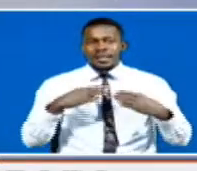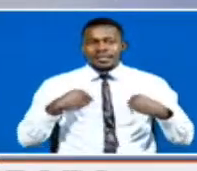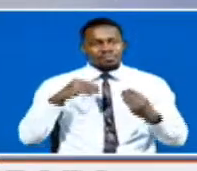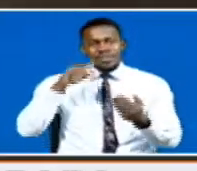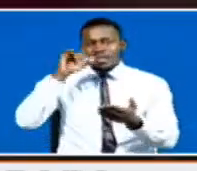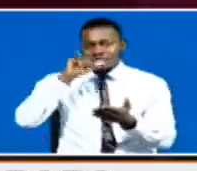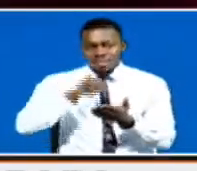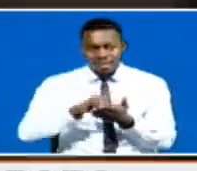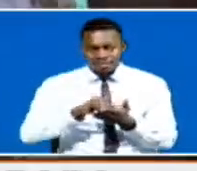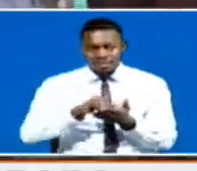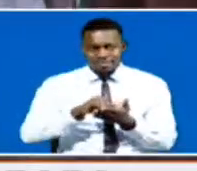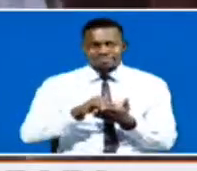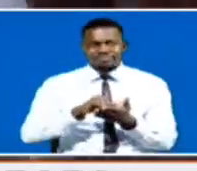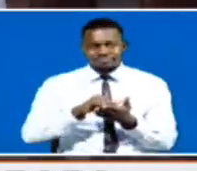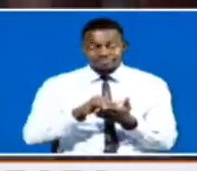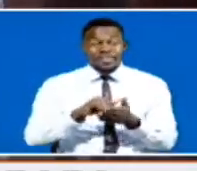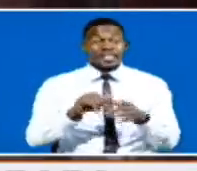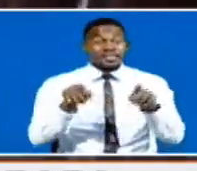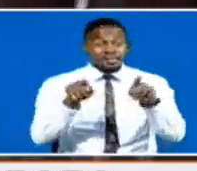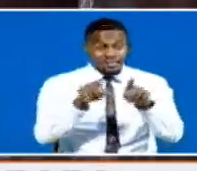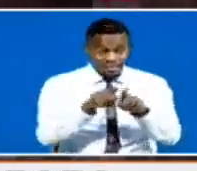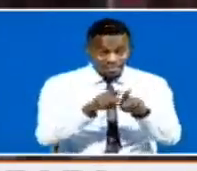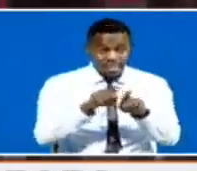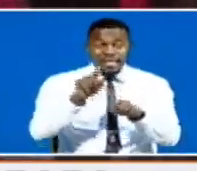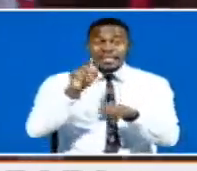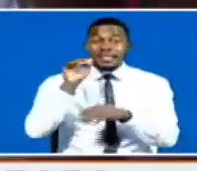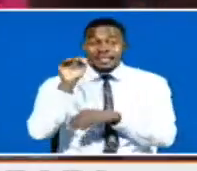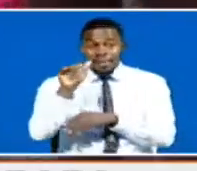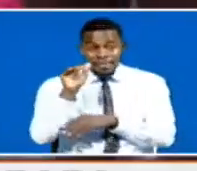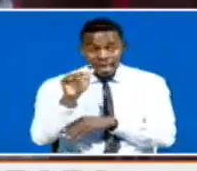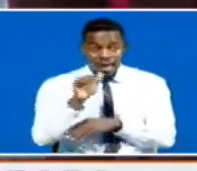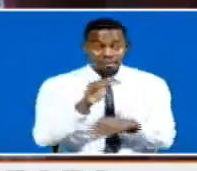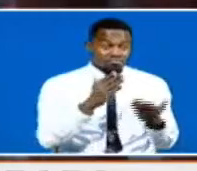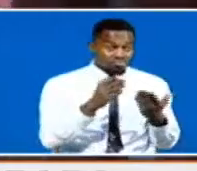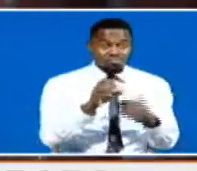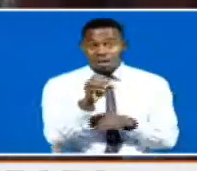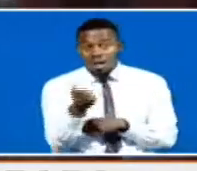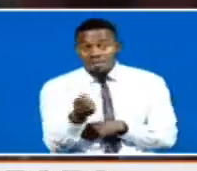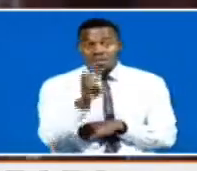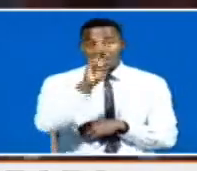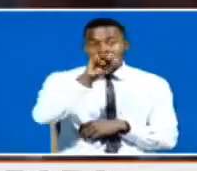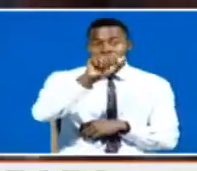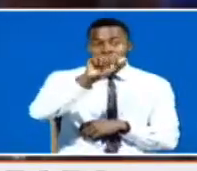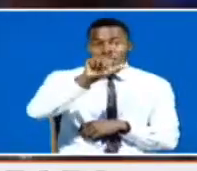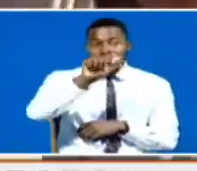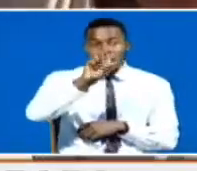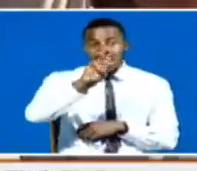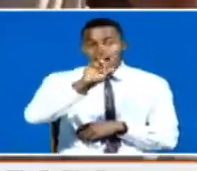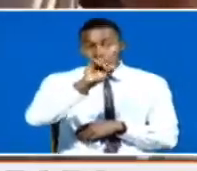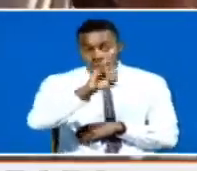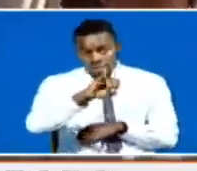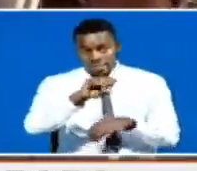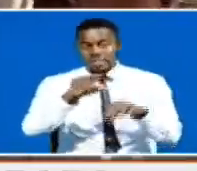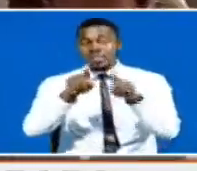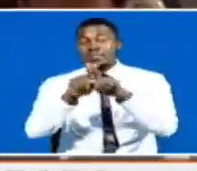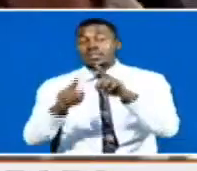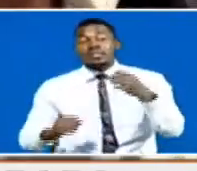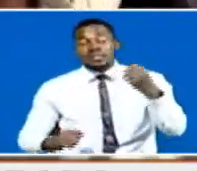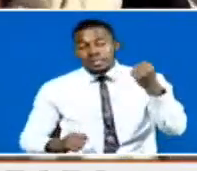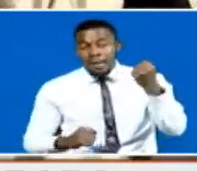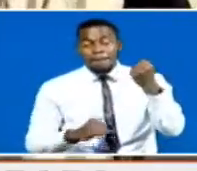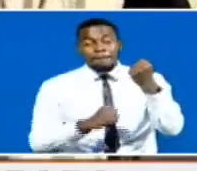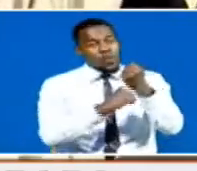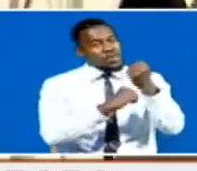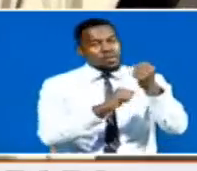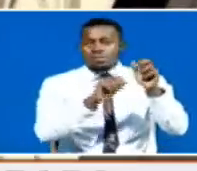jinsia moja. Vile vile, Zambia na Malawi pia ni mojawapo ya mataifa barani Afrika ambayo yameweka